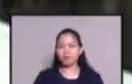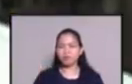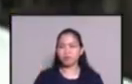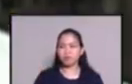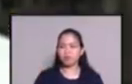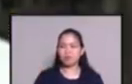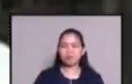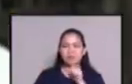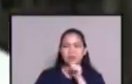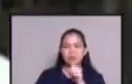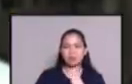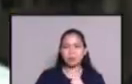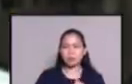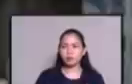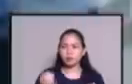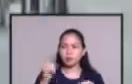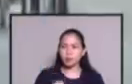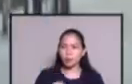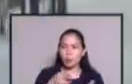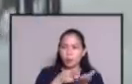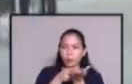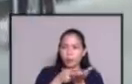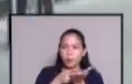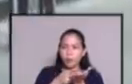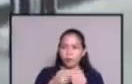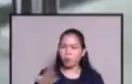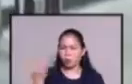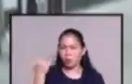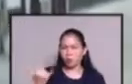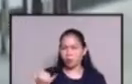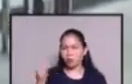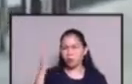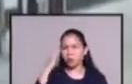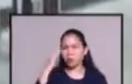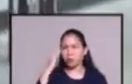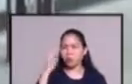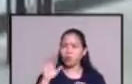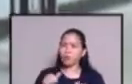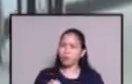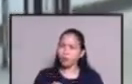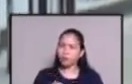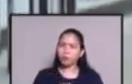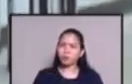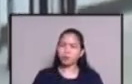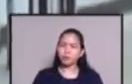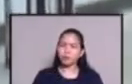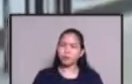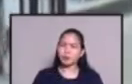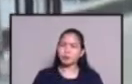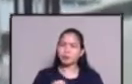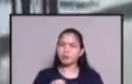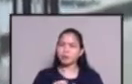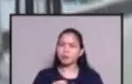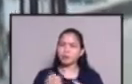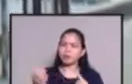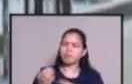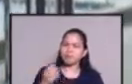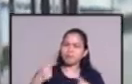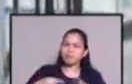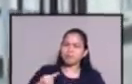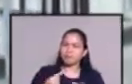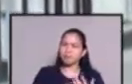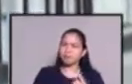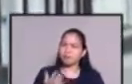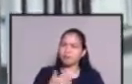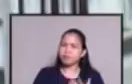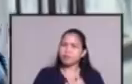hindi dapat nagiging issue ang honesty. Ngayon, gusto ko malaman, paano tayo humantong sa punto na pinagtatalunan na natin ang halaga ng